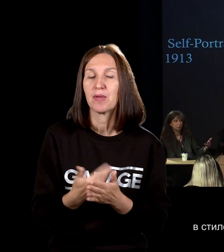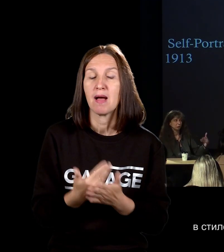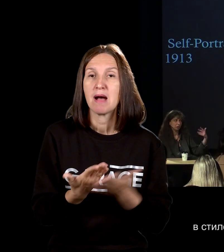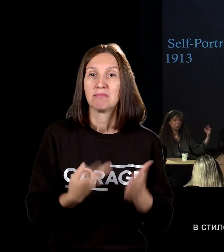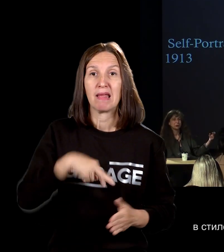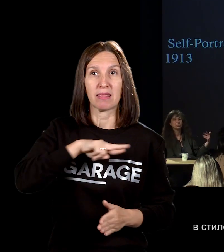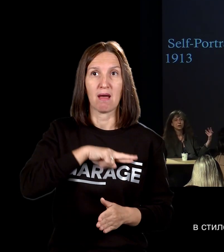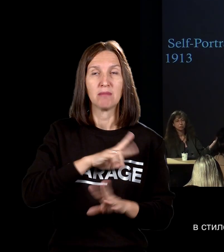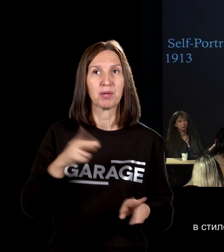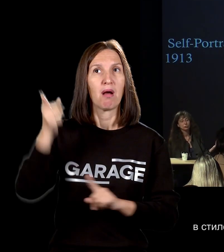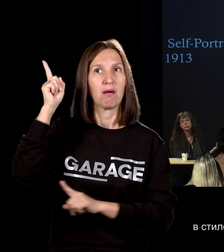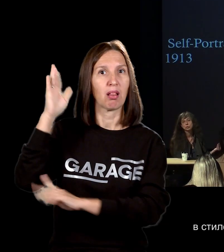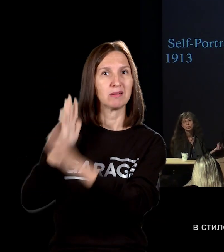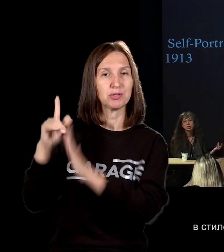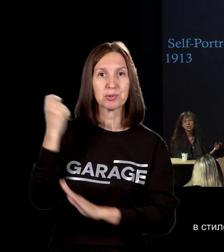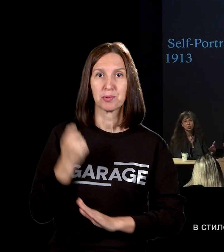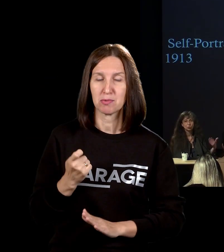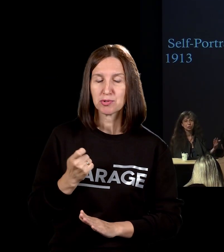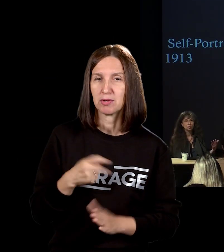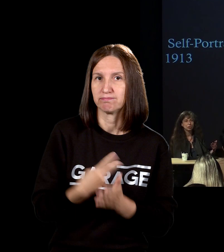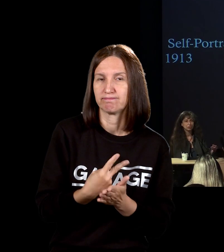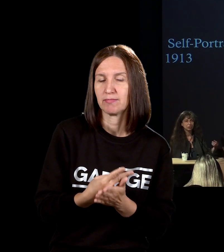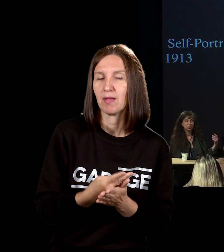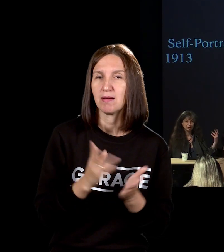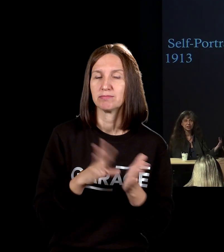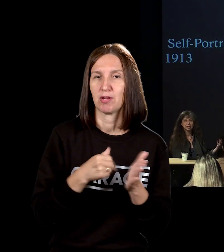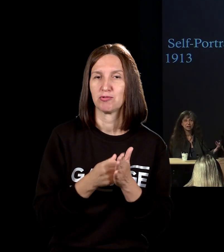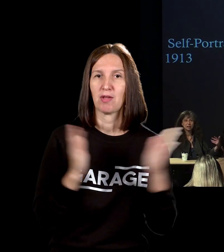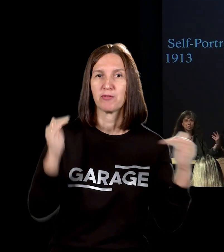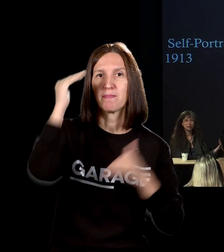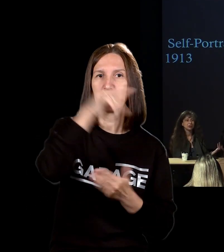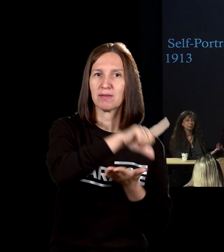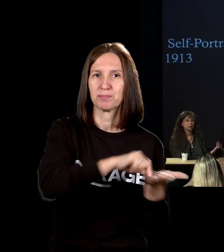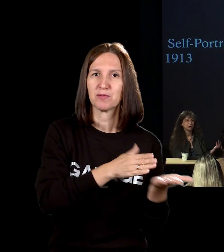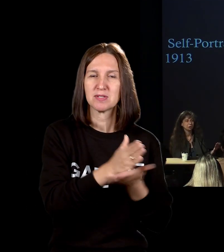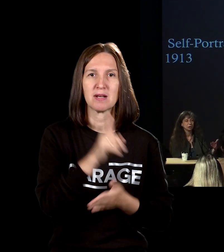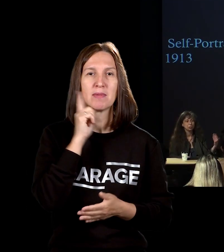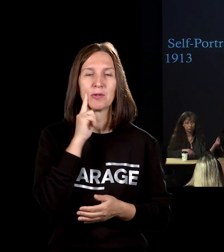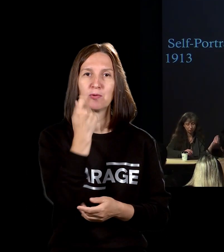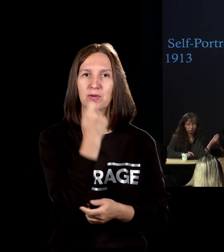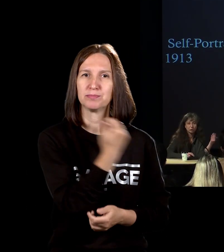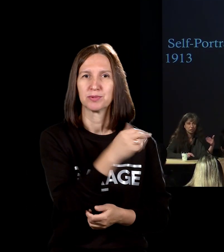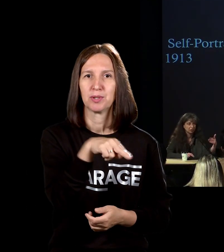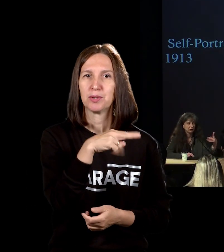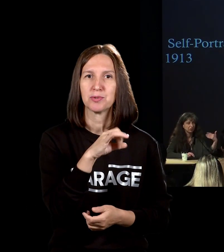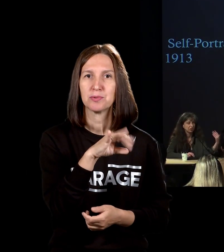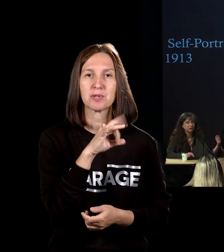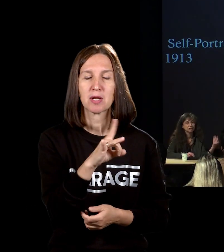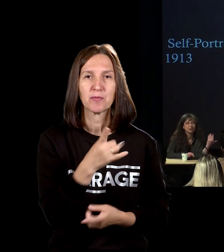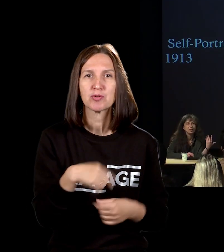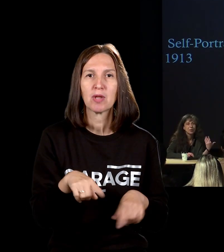как вот, автопортрет в стиле молодого Дюрера. Что такое экзистенциальный экспрессионистский персонаж, что такое вот такой,